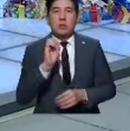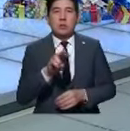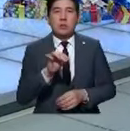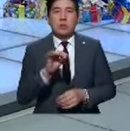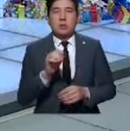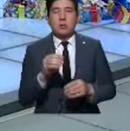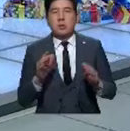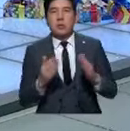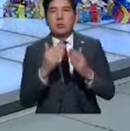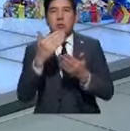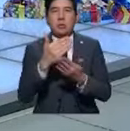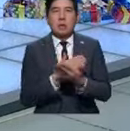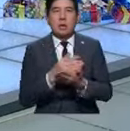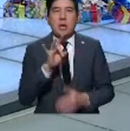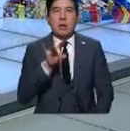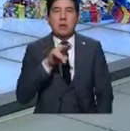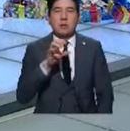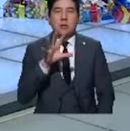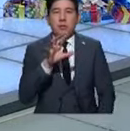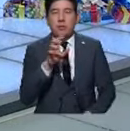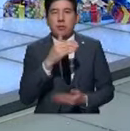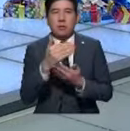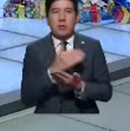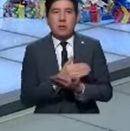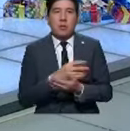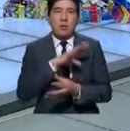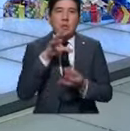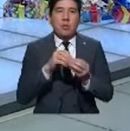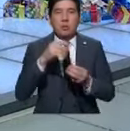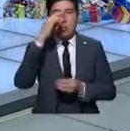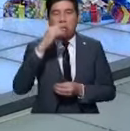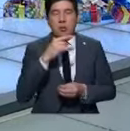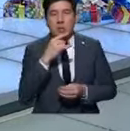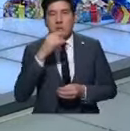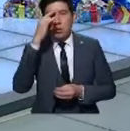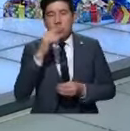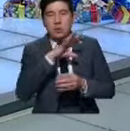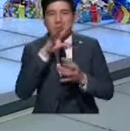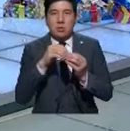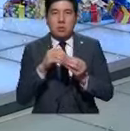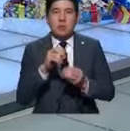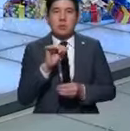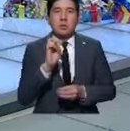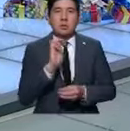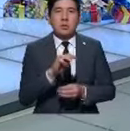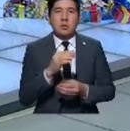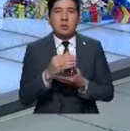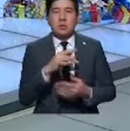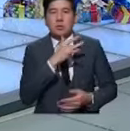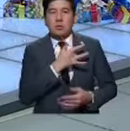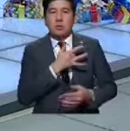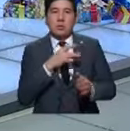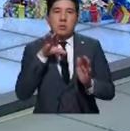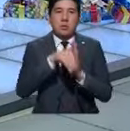ожившие ретро-фотографии в национальном стиле. Весь уходящий год Казахстан и казахстанцы через всемирную сеть завоевывали сердца жителей